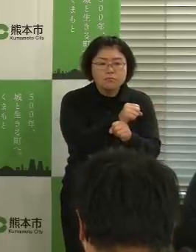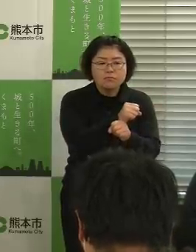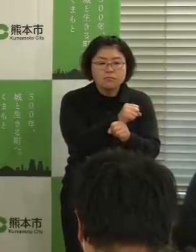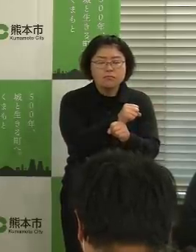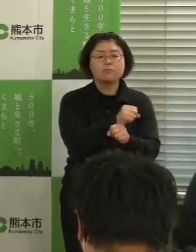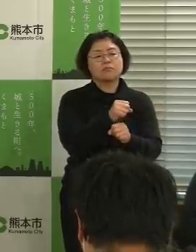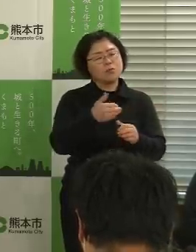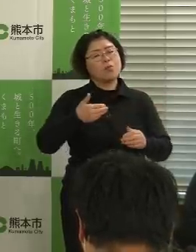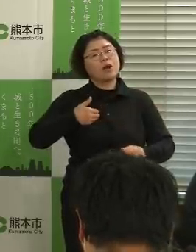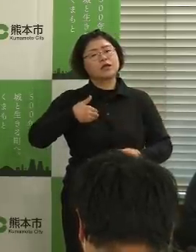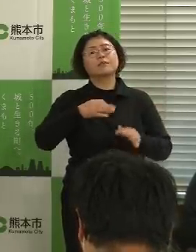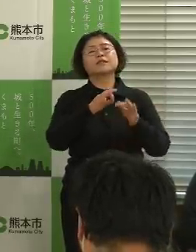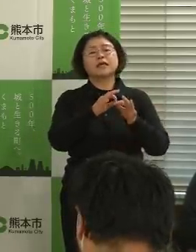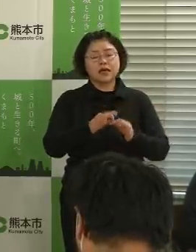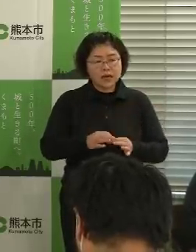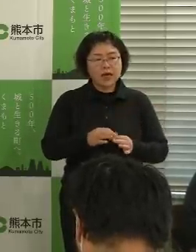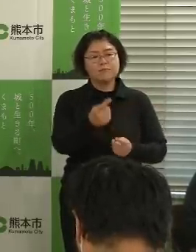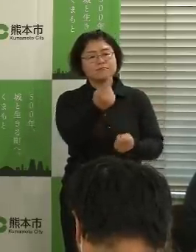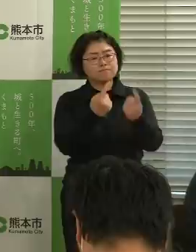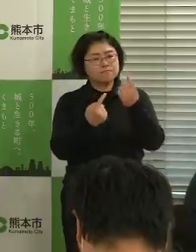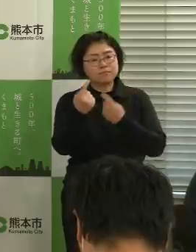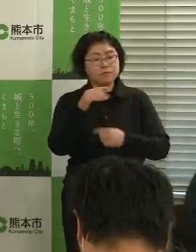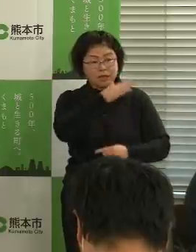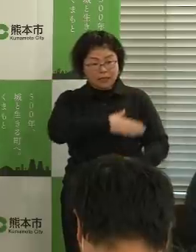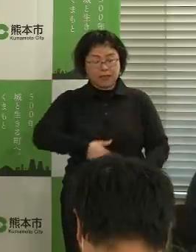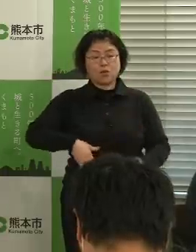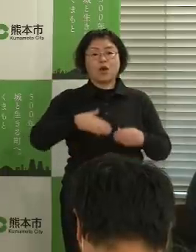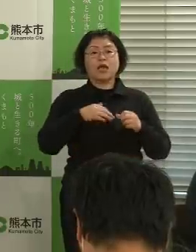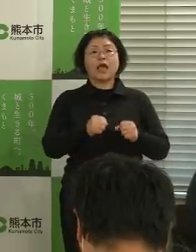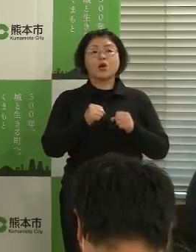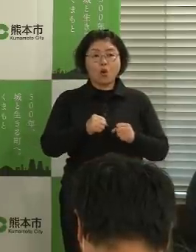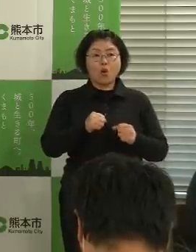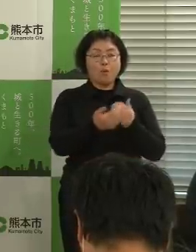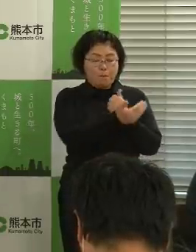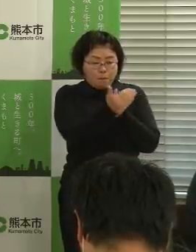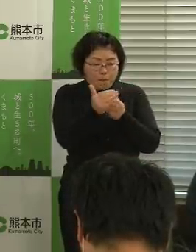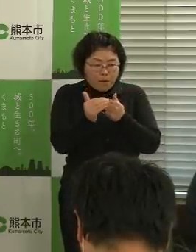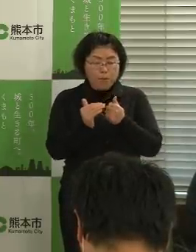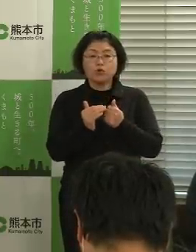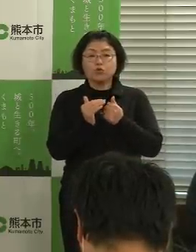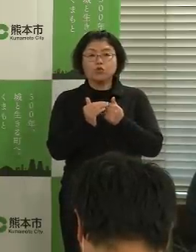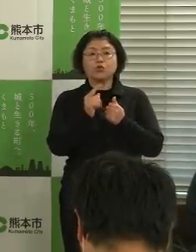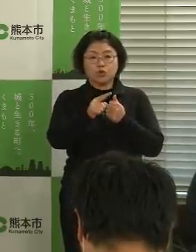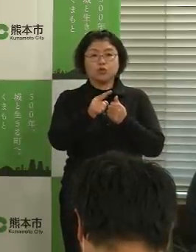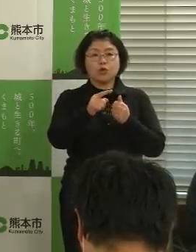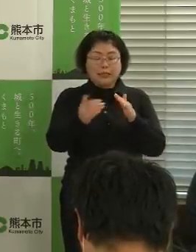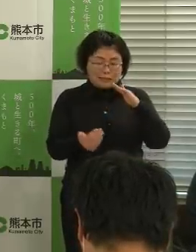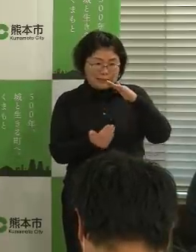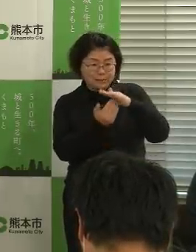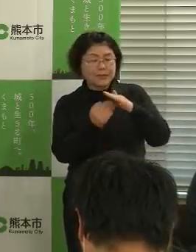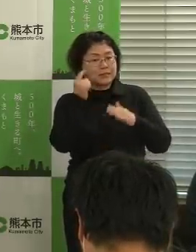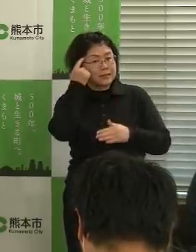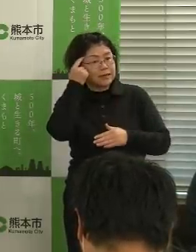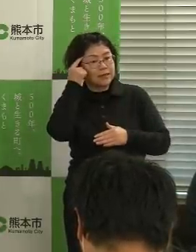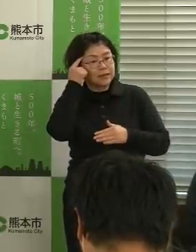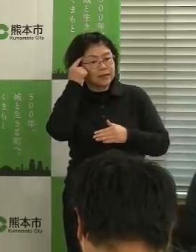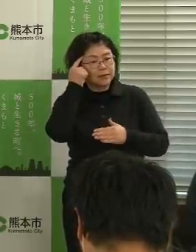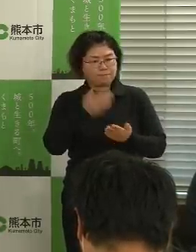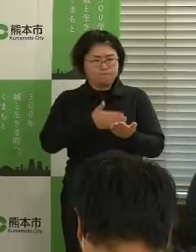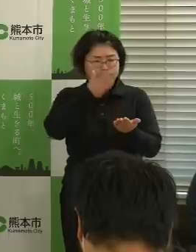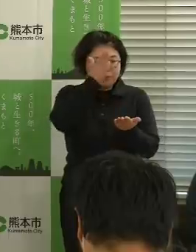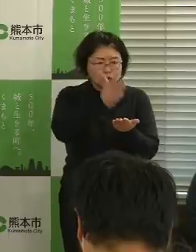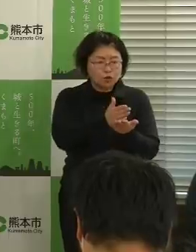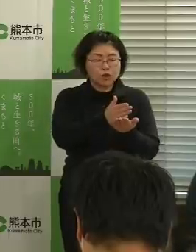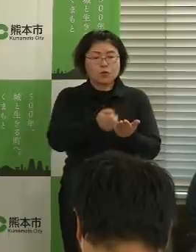の皆様、来場者の皆様の健康や命を守ることを最優先に決断をしたものでございます